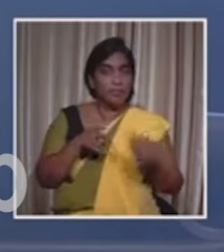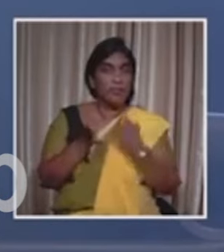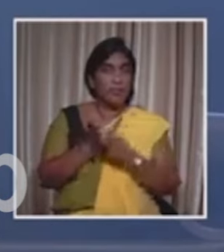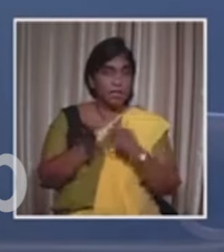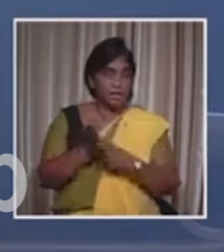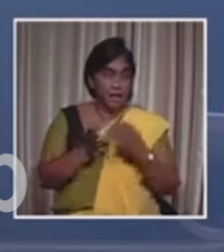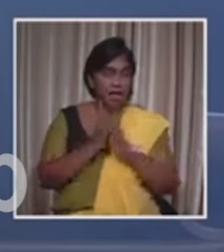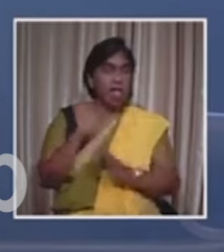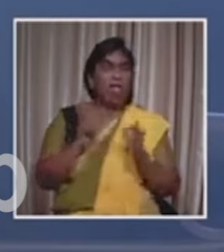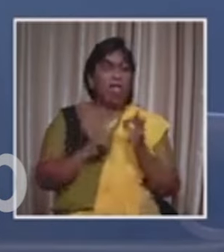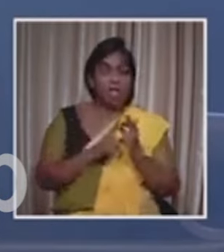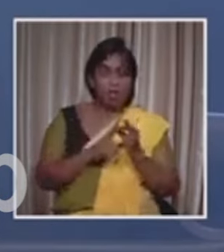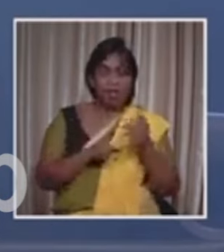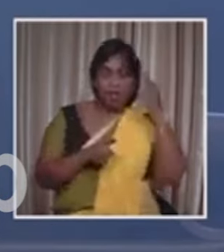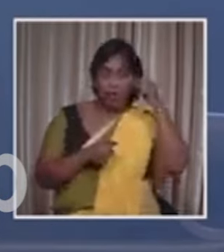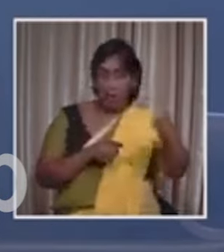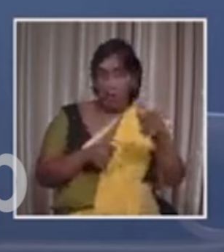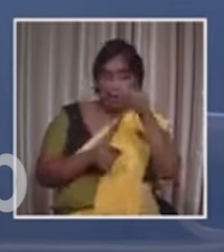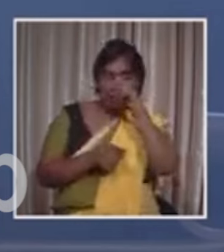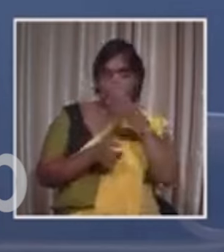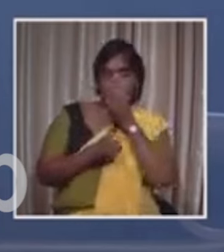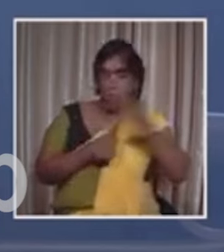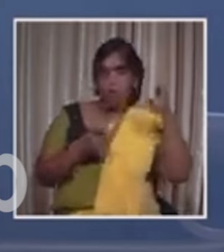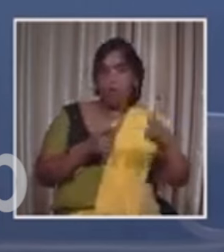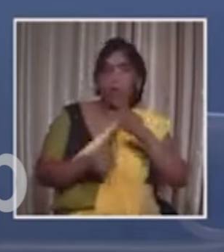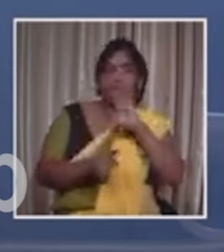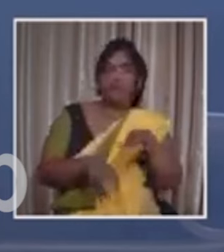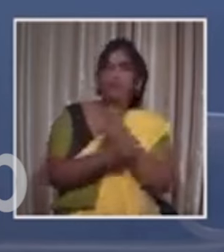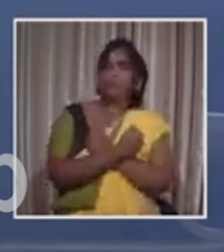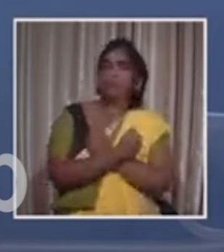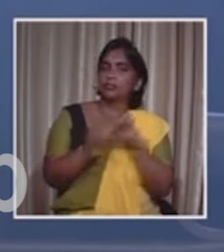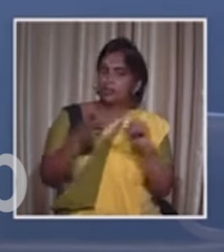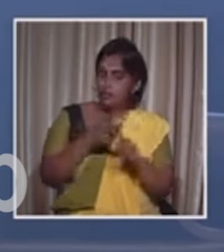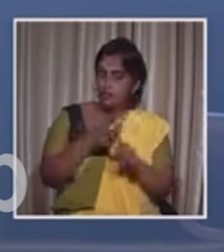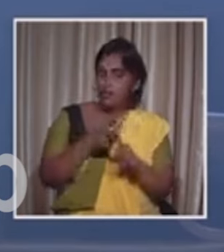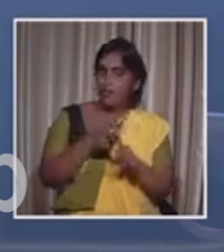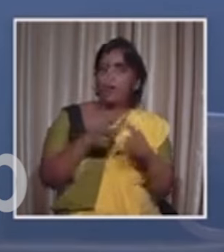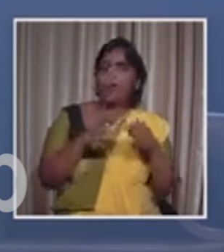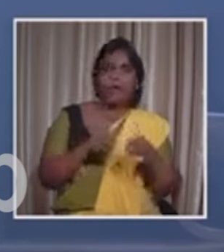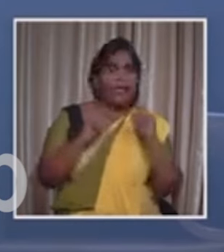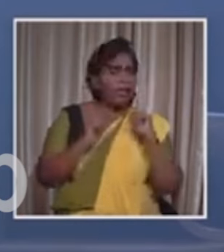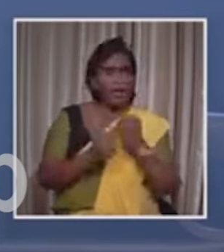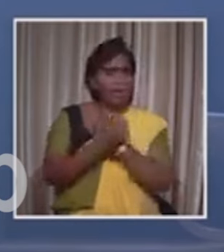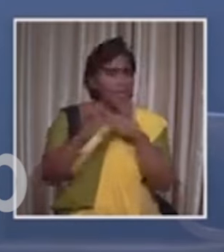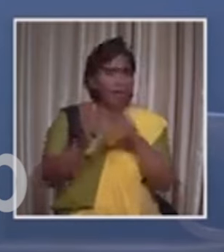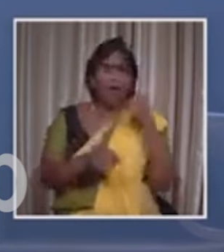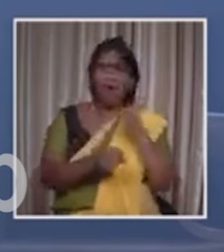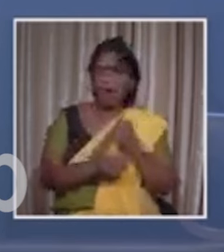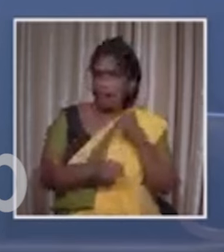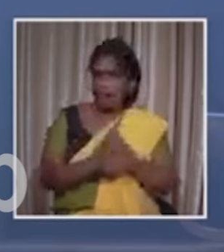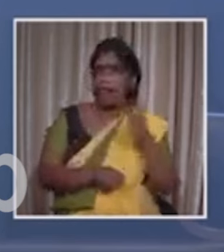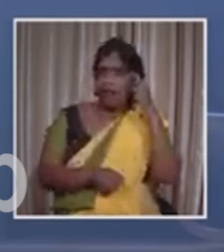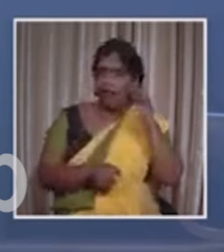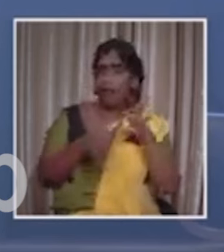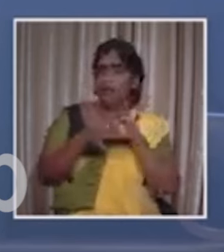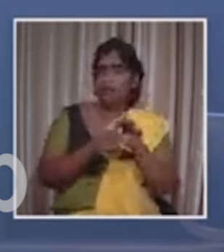බදුර්දීන් හැමතුමාගේ ඔළුවට දාන්න හැදුවා. ඔව්ව අධිකරණයෙන් අද වෙනකොට මුදාහැරලා තියෙනවා. ඇයි එහෙමනම් ආණ්ඩුව මේකට